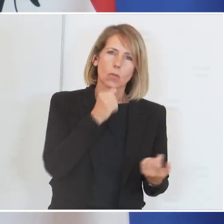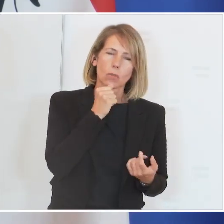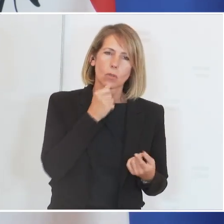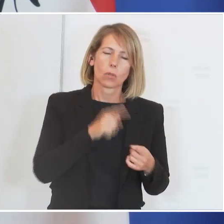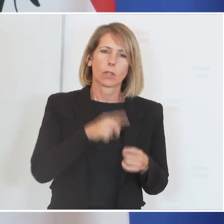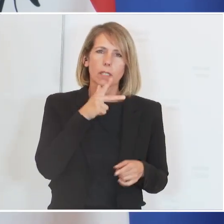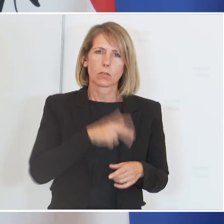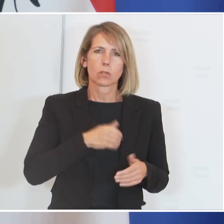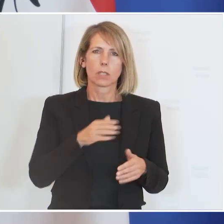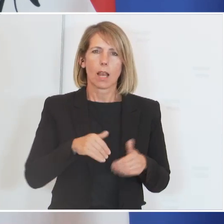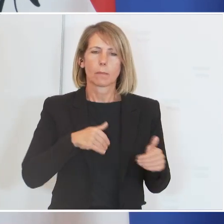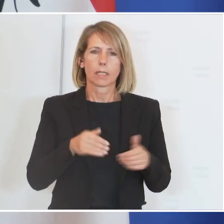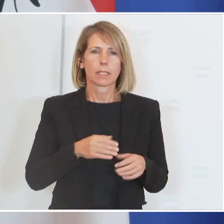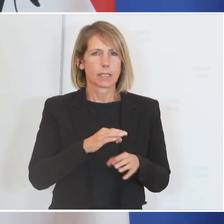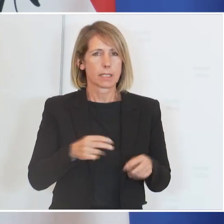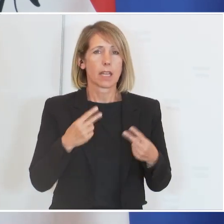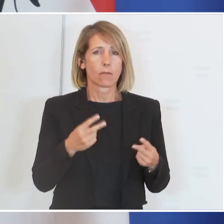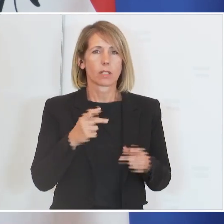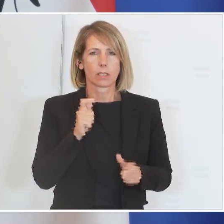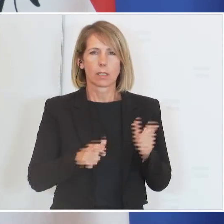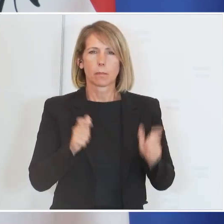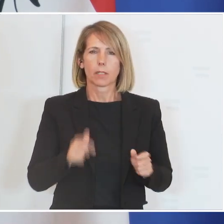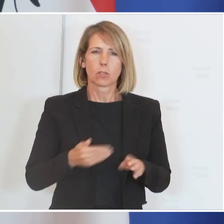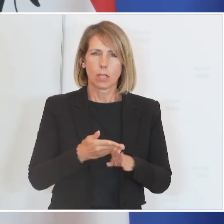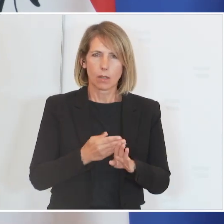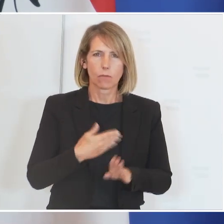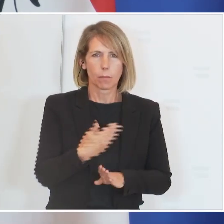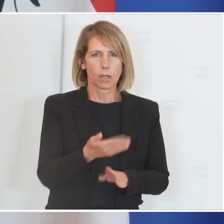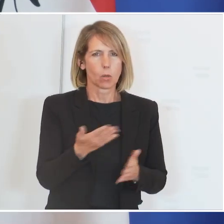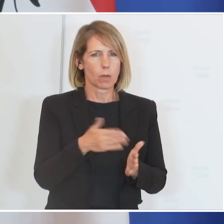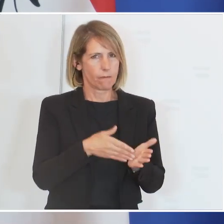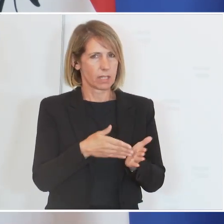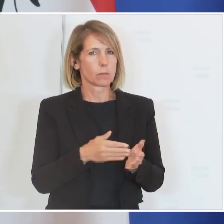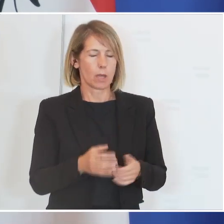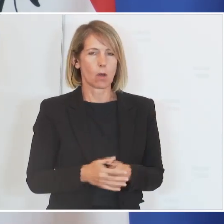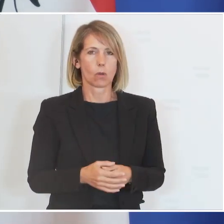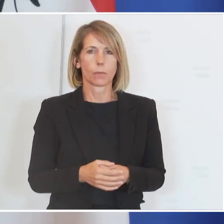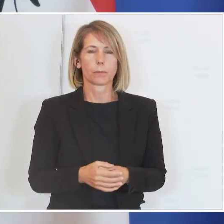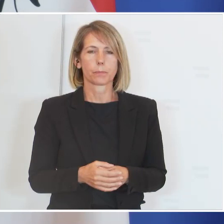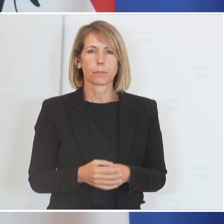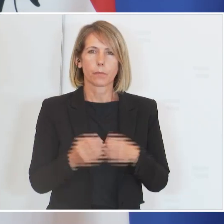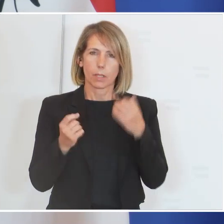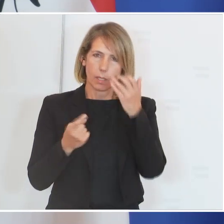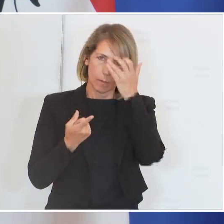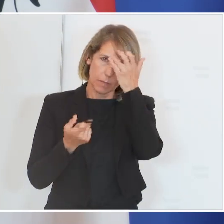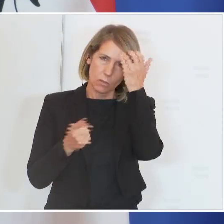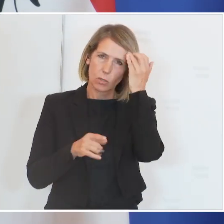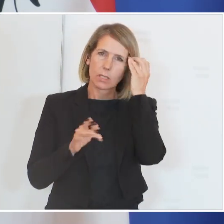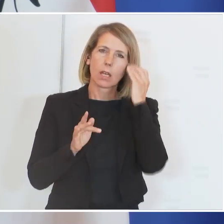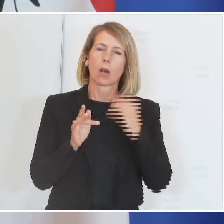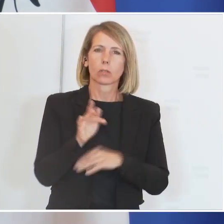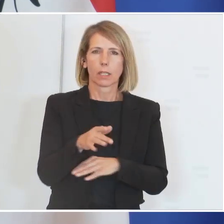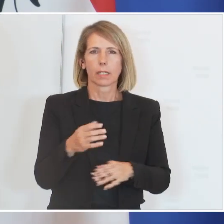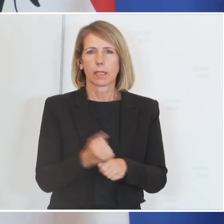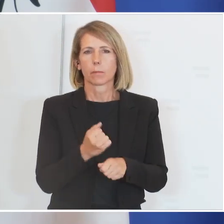den Menschen die Hilfe zukommen lassen, die sie brauchen und insbesondere auch was dagegen zu tun, die